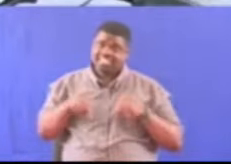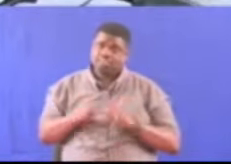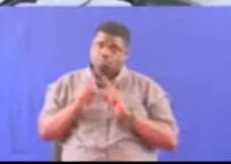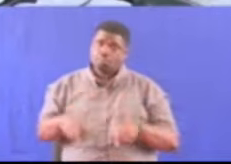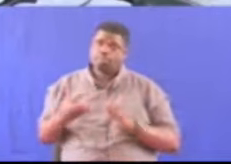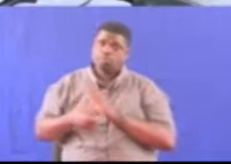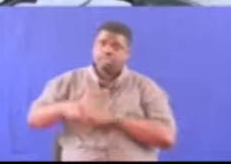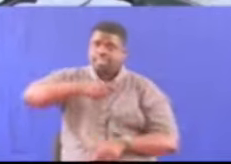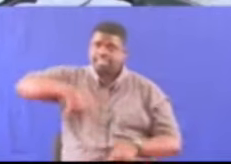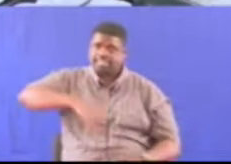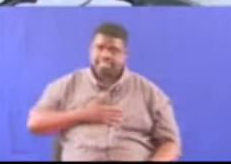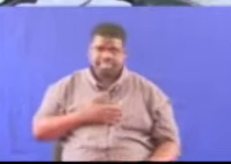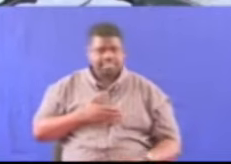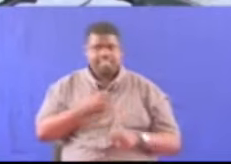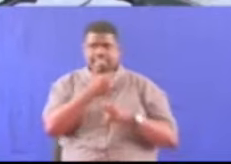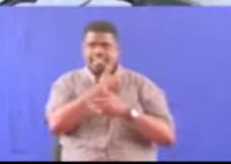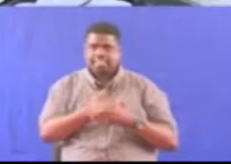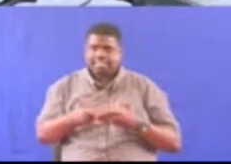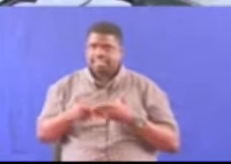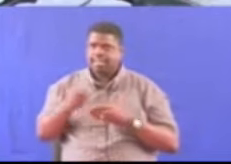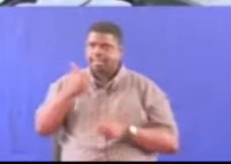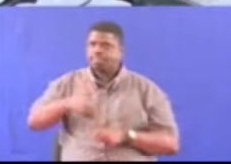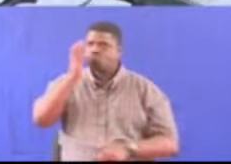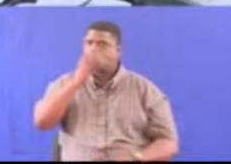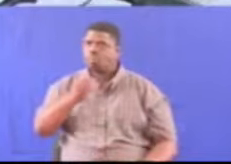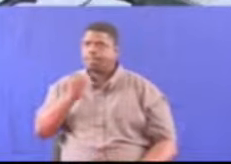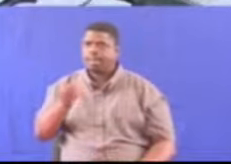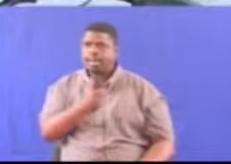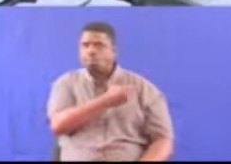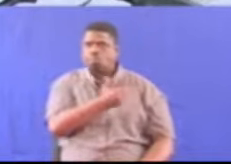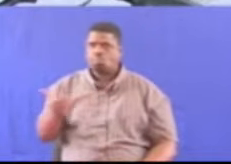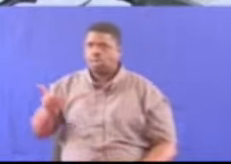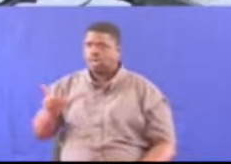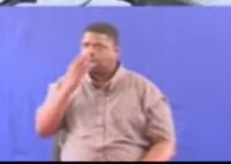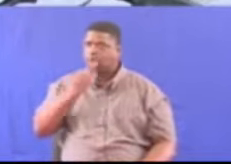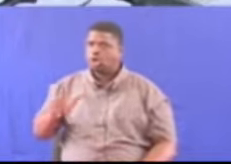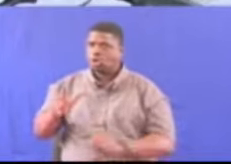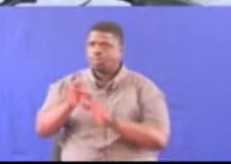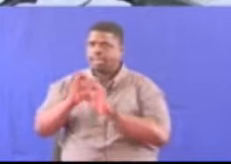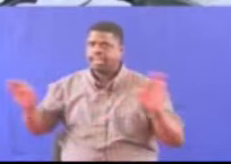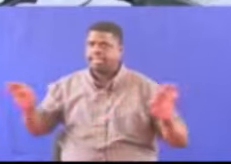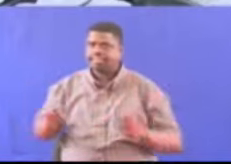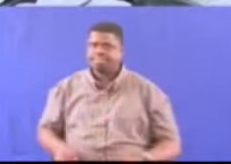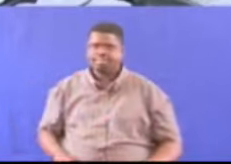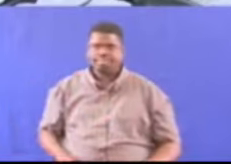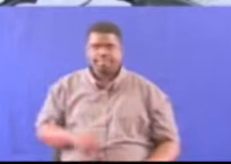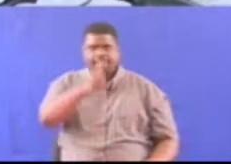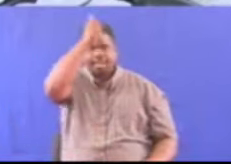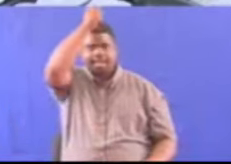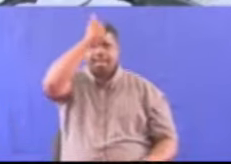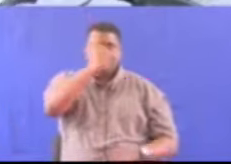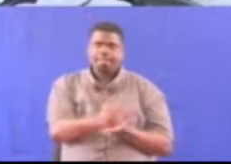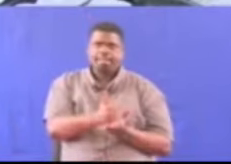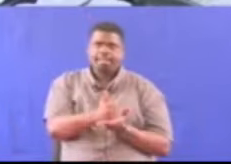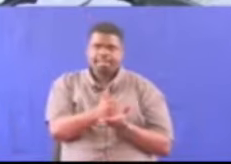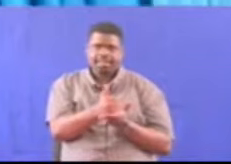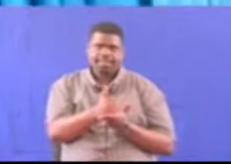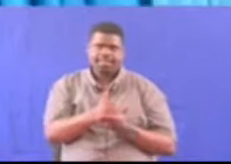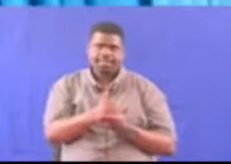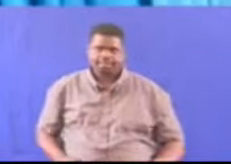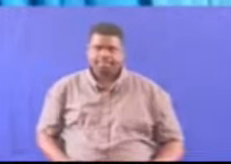nasi katika jina la Mungu Baba na Mwana na Roho Mtakatifu. Amen.